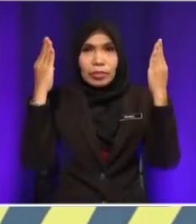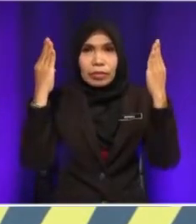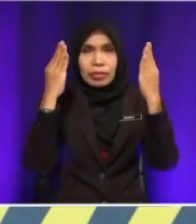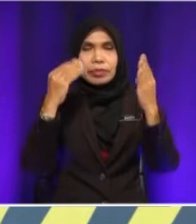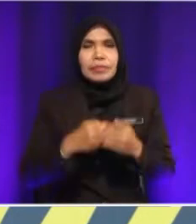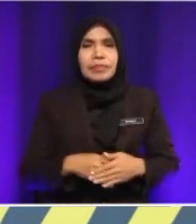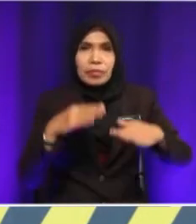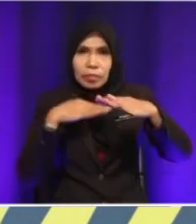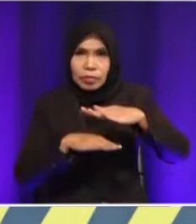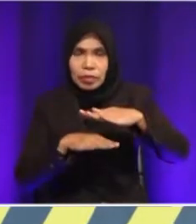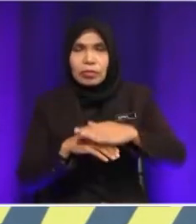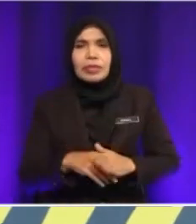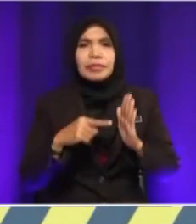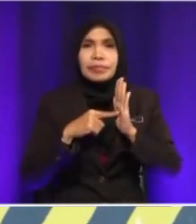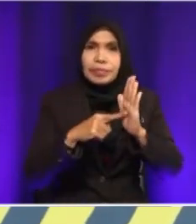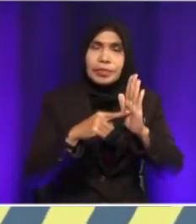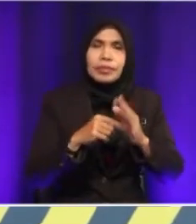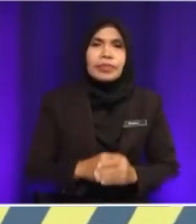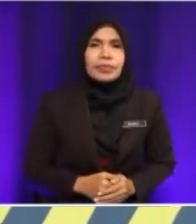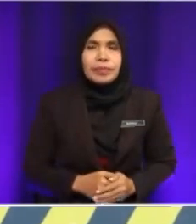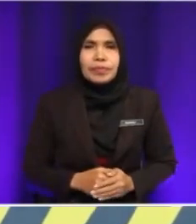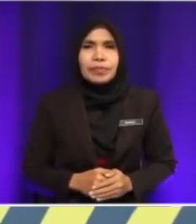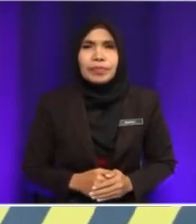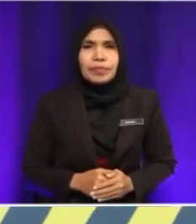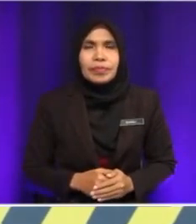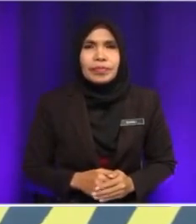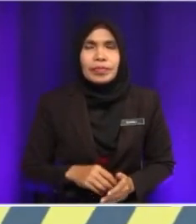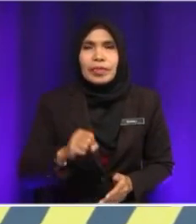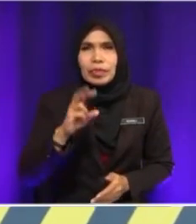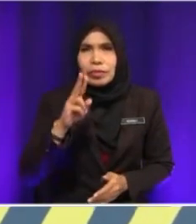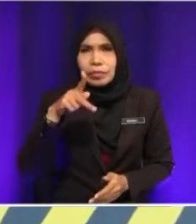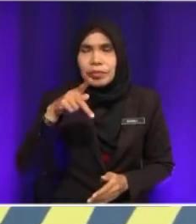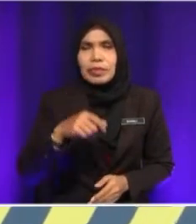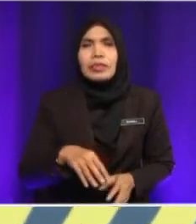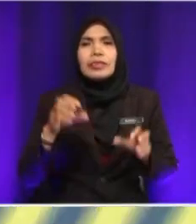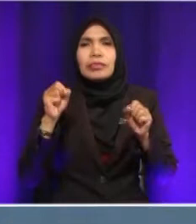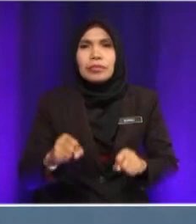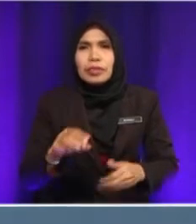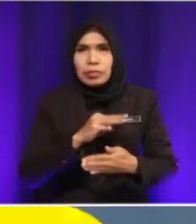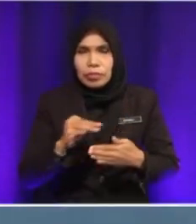adalah paparan yang menunjukkan setiap usaha pemeriksaan sekolah boleh download